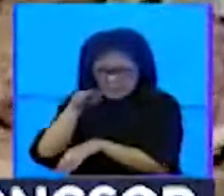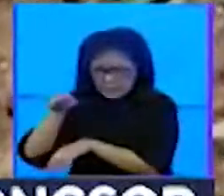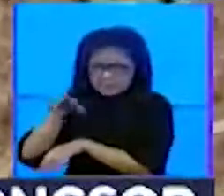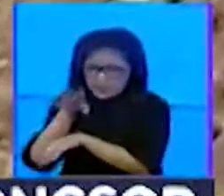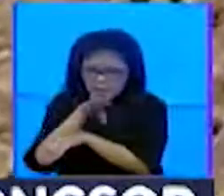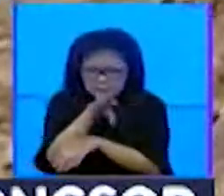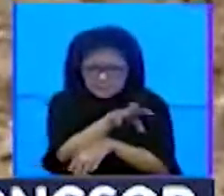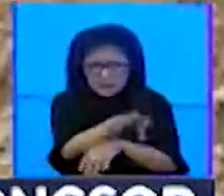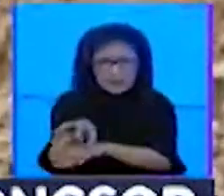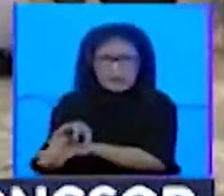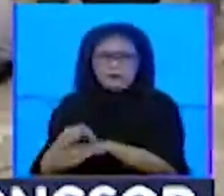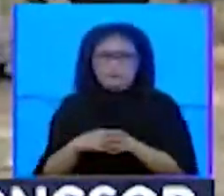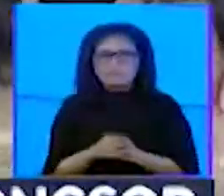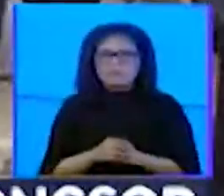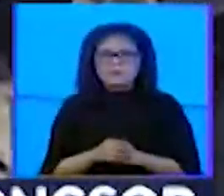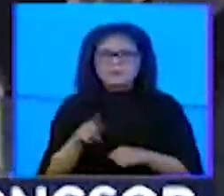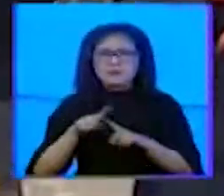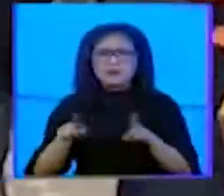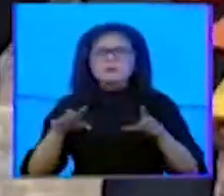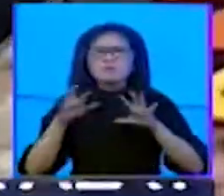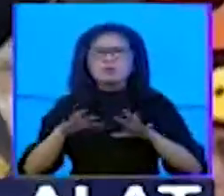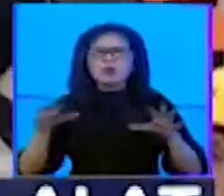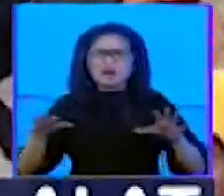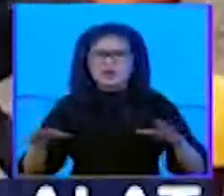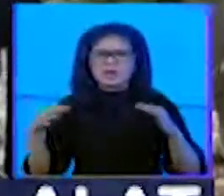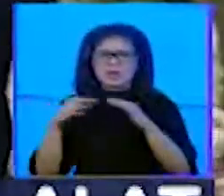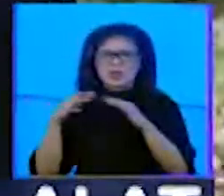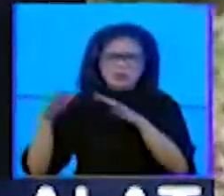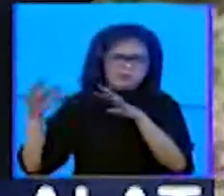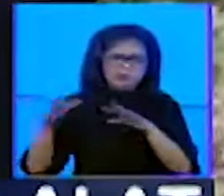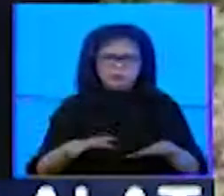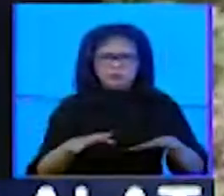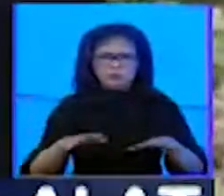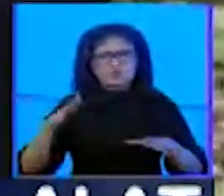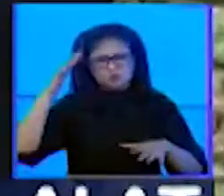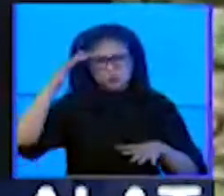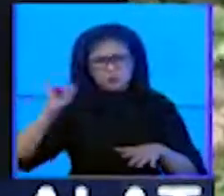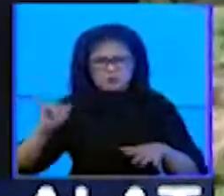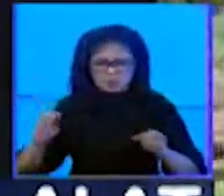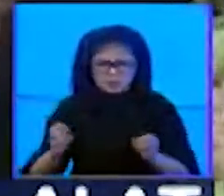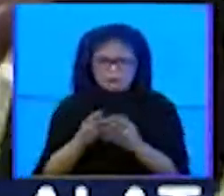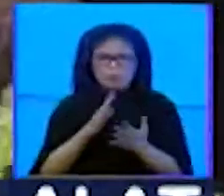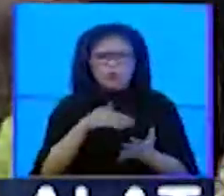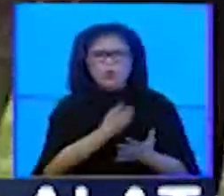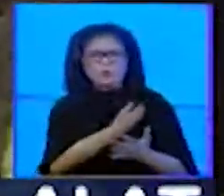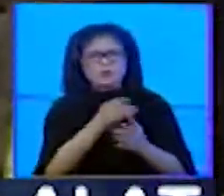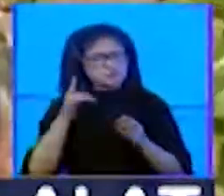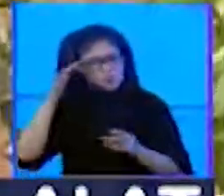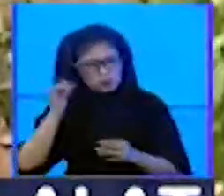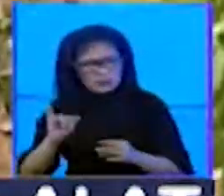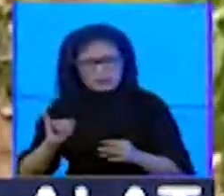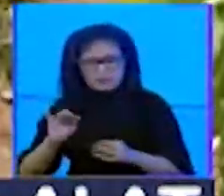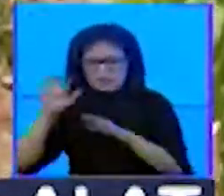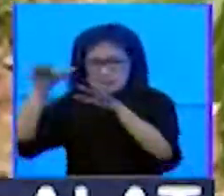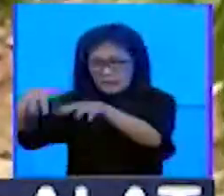korban. Namun karena banyaknya material tanah longsor, tim SAR kesulitan menemukan korban. Sementara bantuan alat berat dari